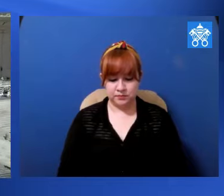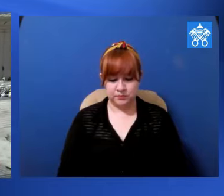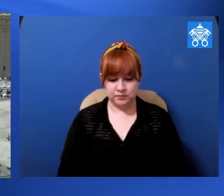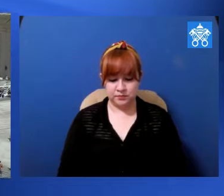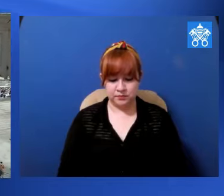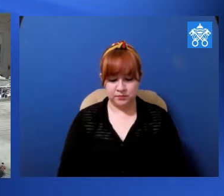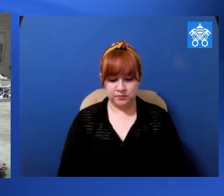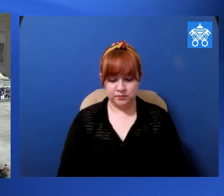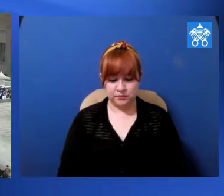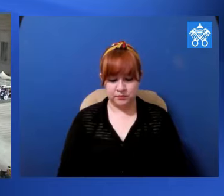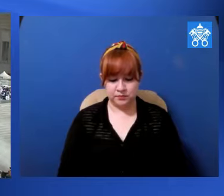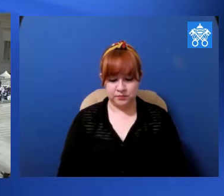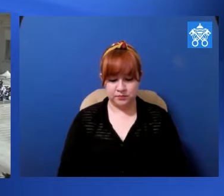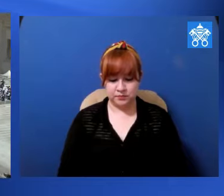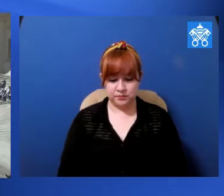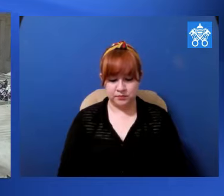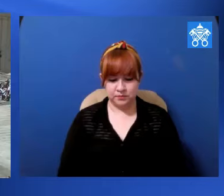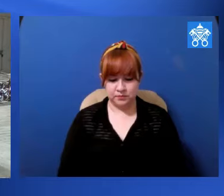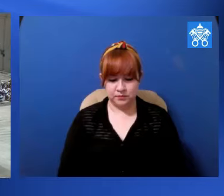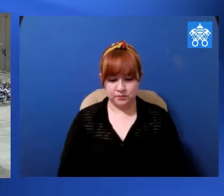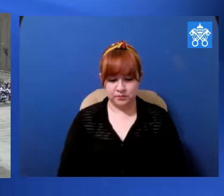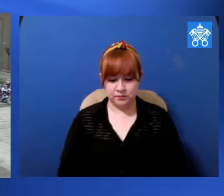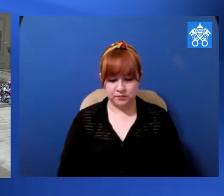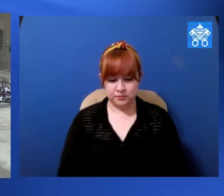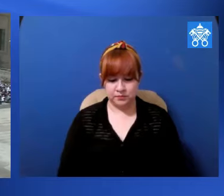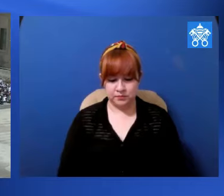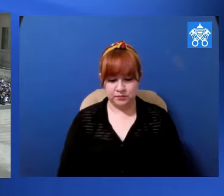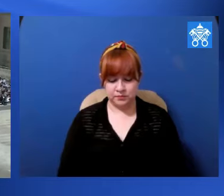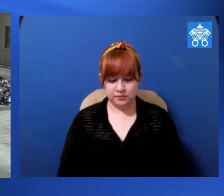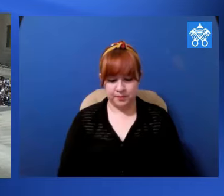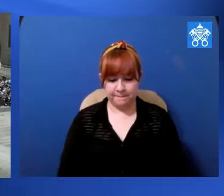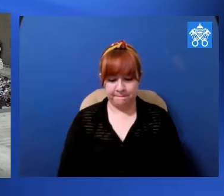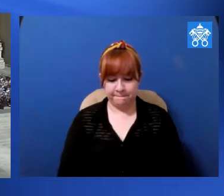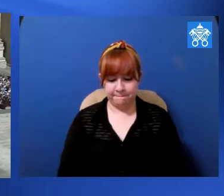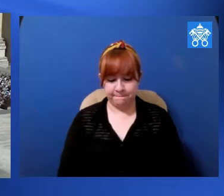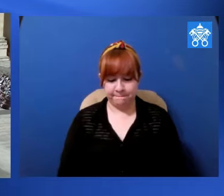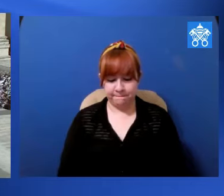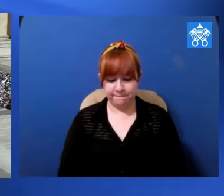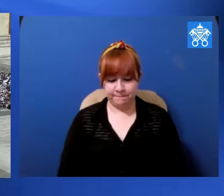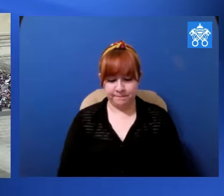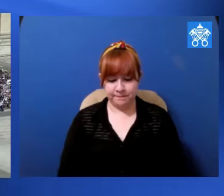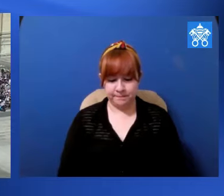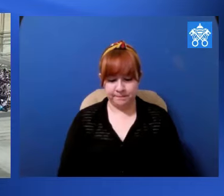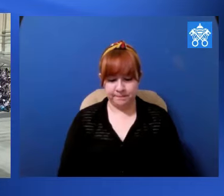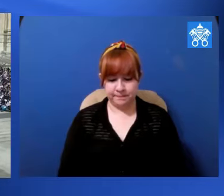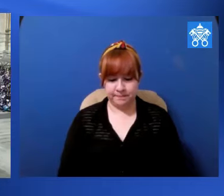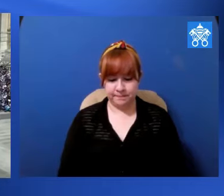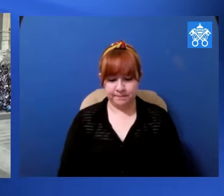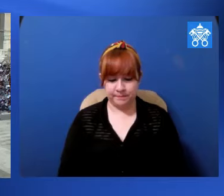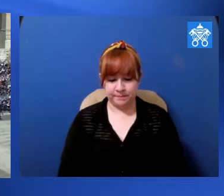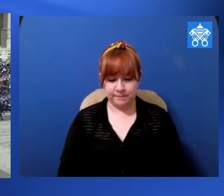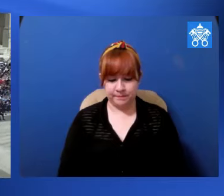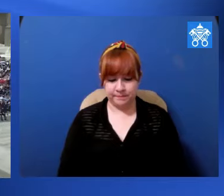czytanie Pisma Świętego jest par excellence czytaniem wspólnotowym, które odbywa się w liturgii,